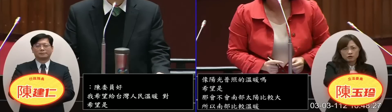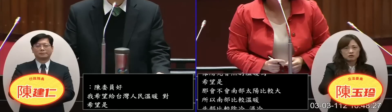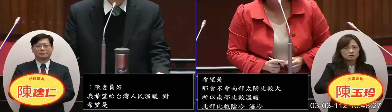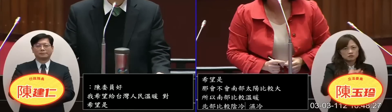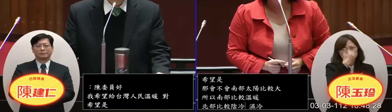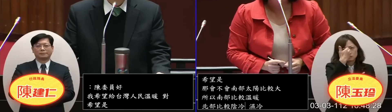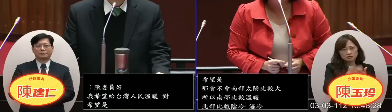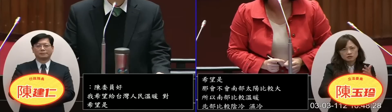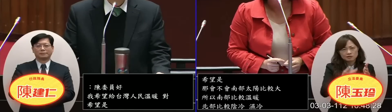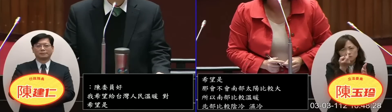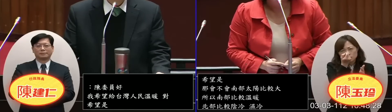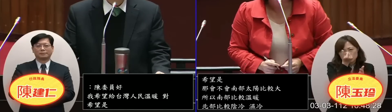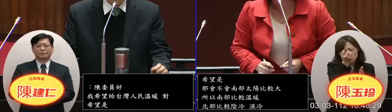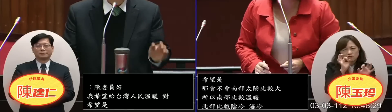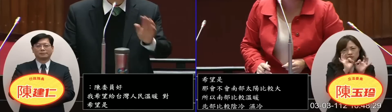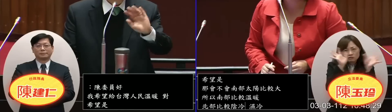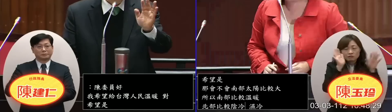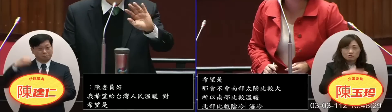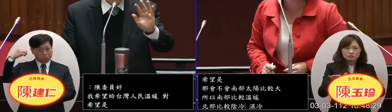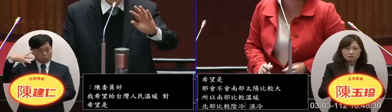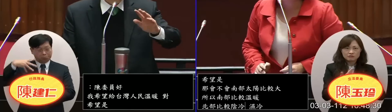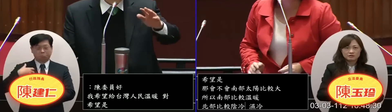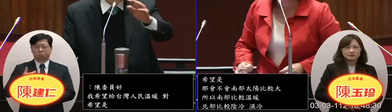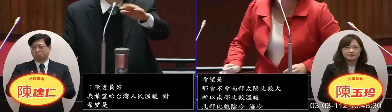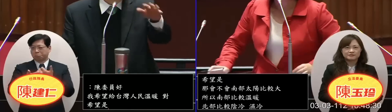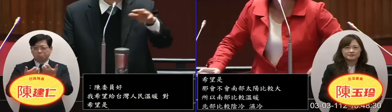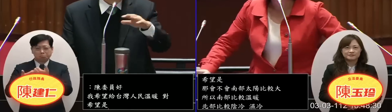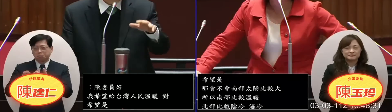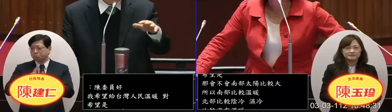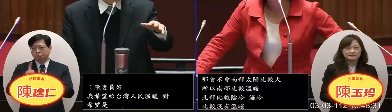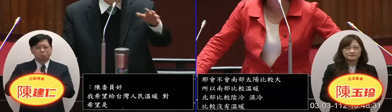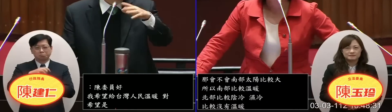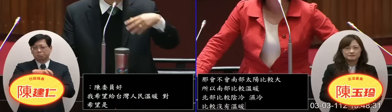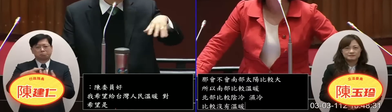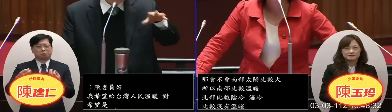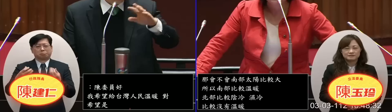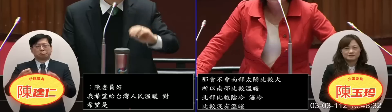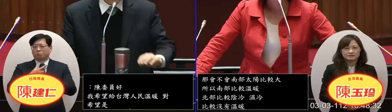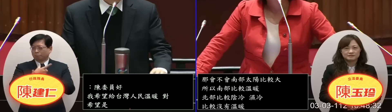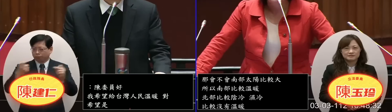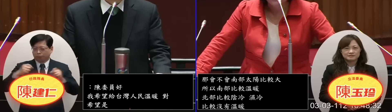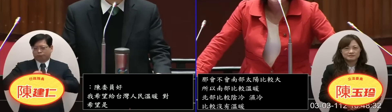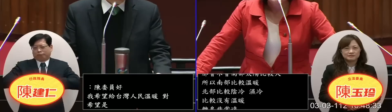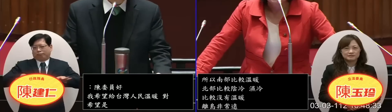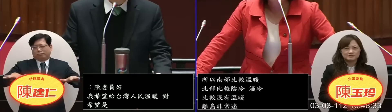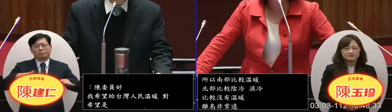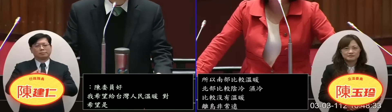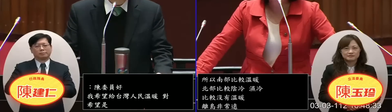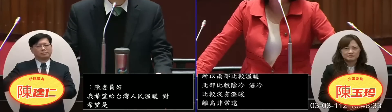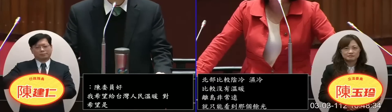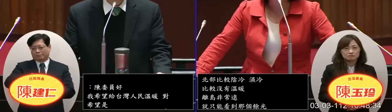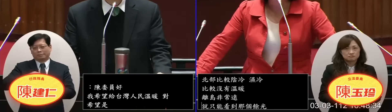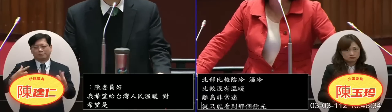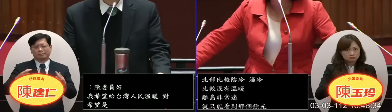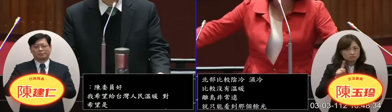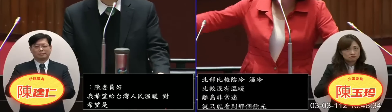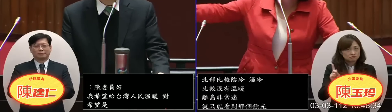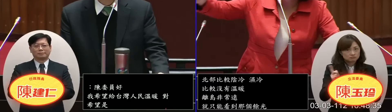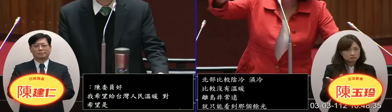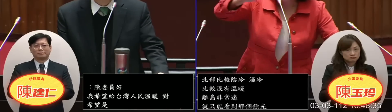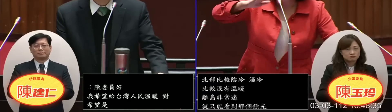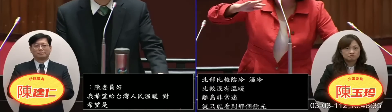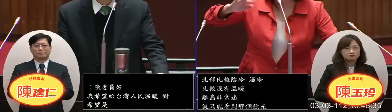光，会不会这样子呢？ 太阳从来不去区别哪一个地区是照耀全地， 所以应该是对这